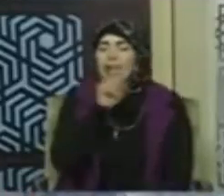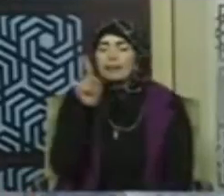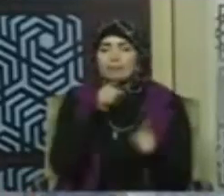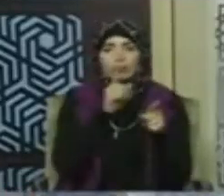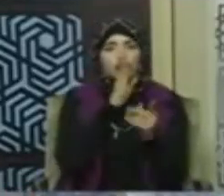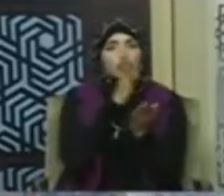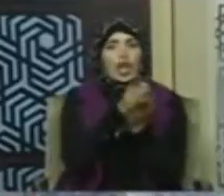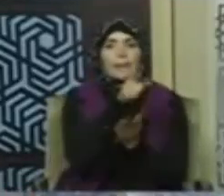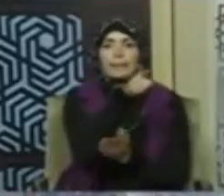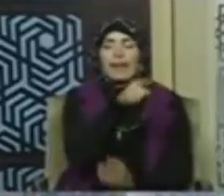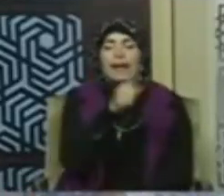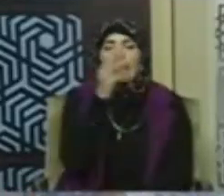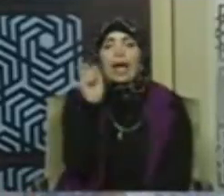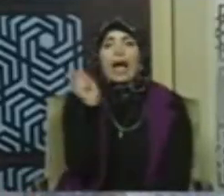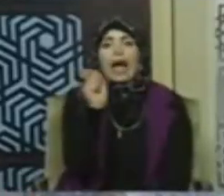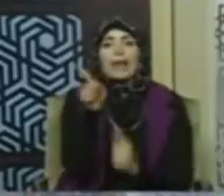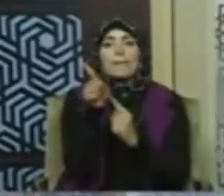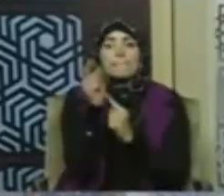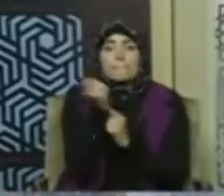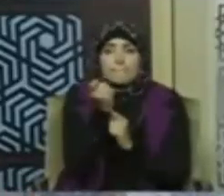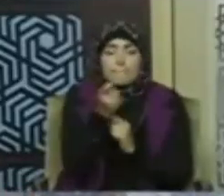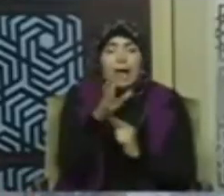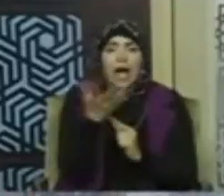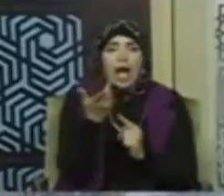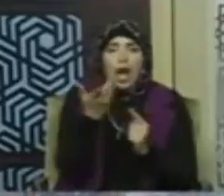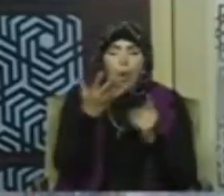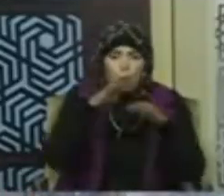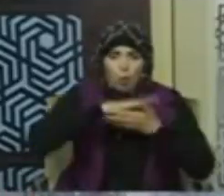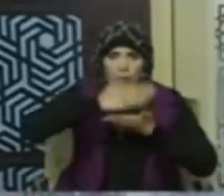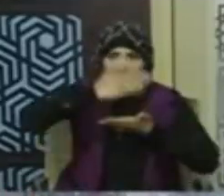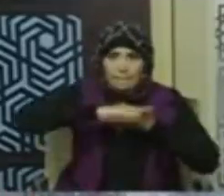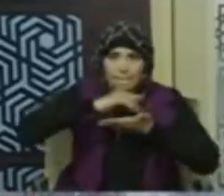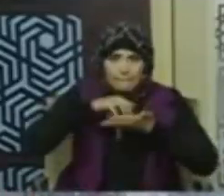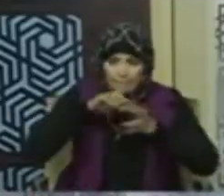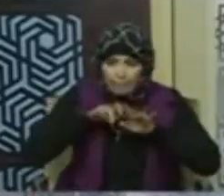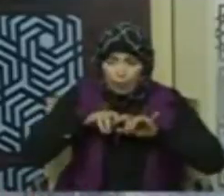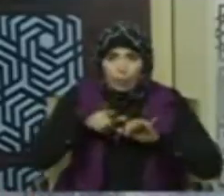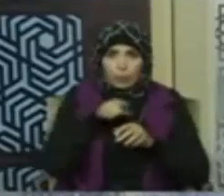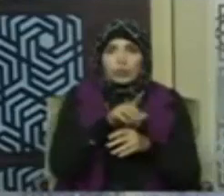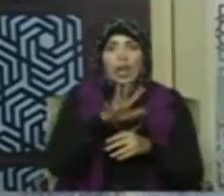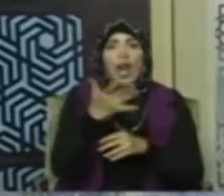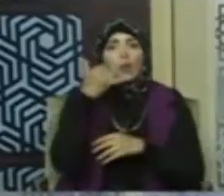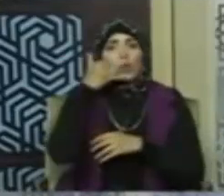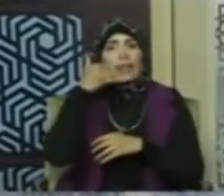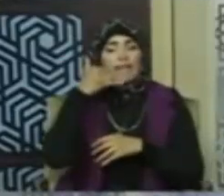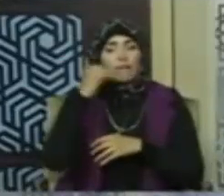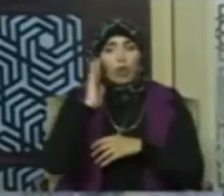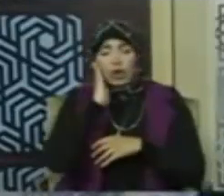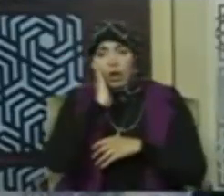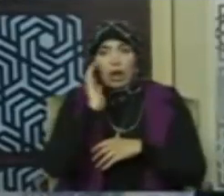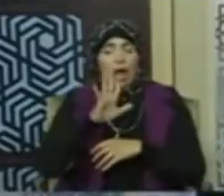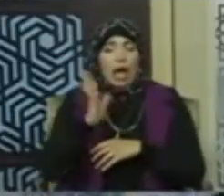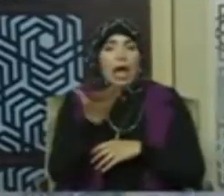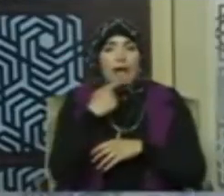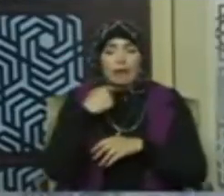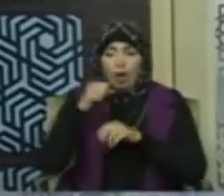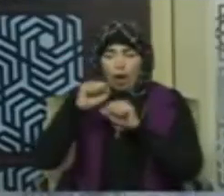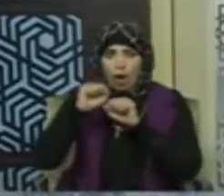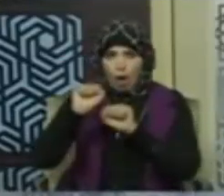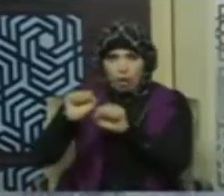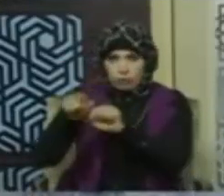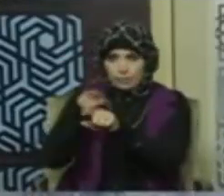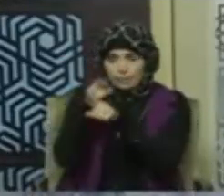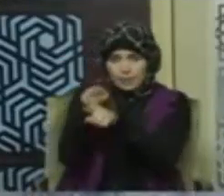لا أن تستخدم قلم أحد ولا حاسوب أحد ولا هاتف أحد ولا خصوصية أحد إلا